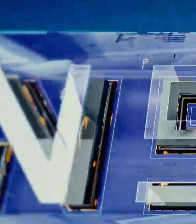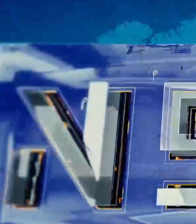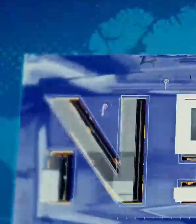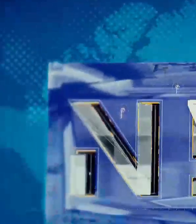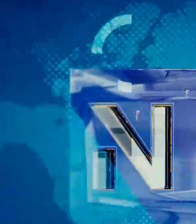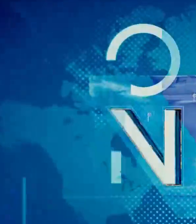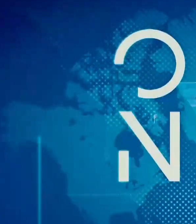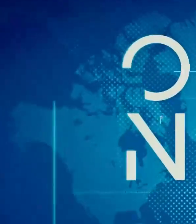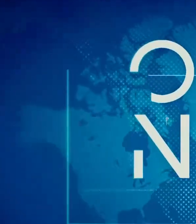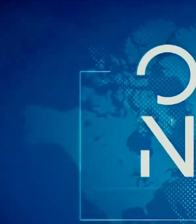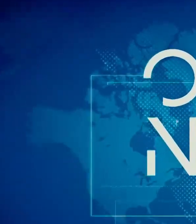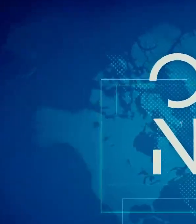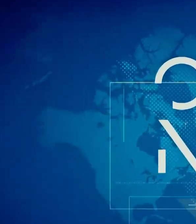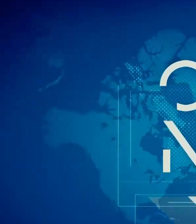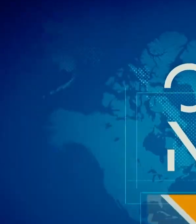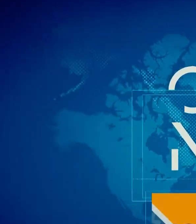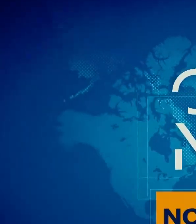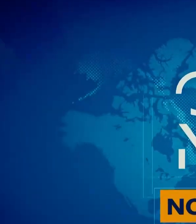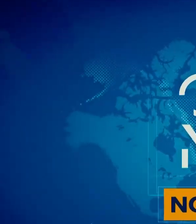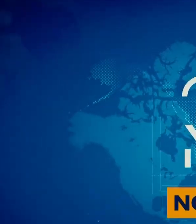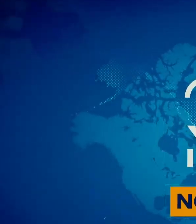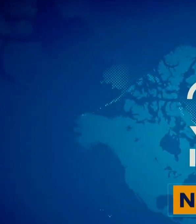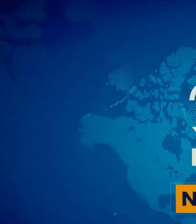Υπότιτλοι AUTHORWAVE